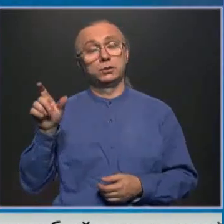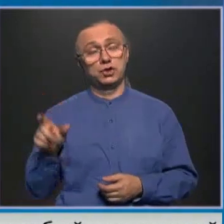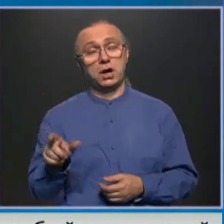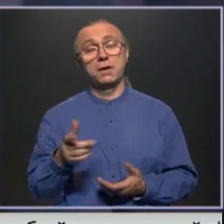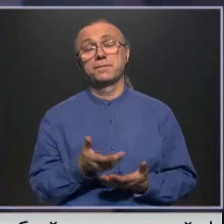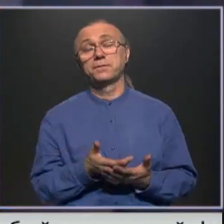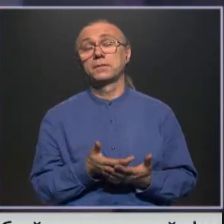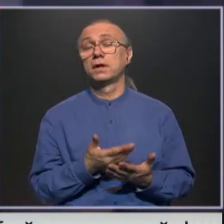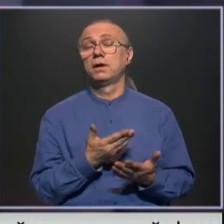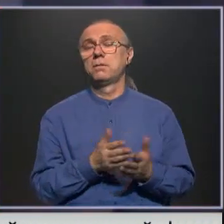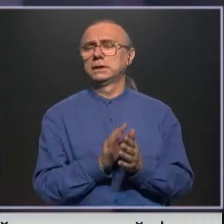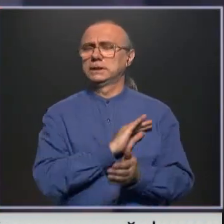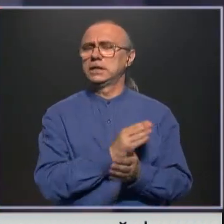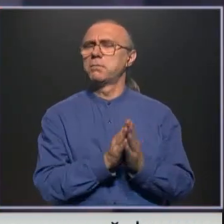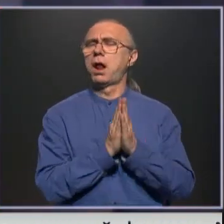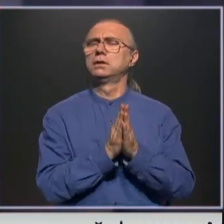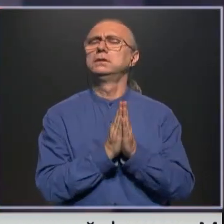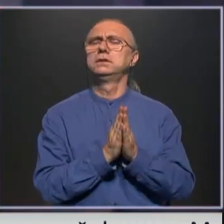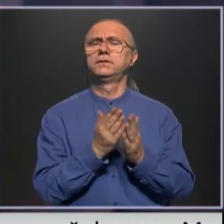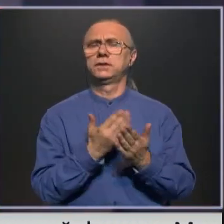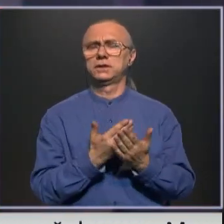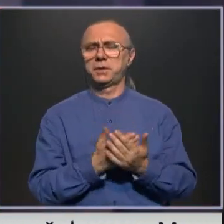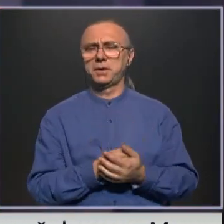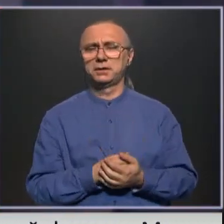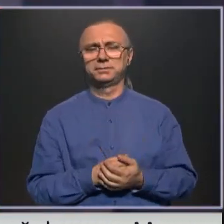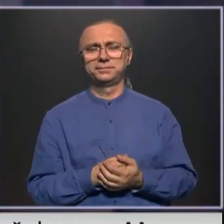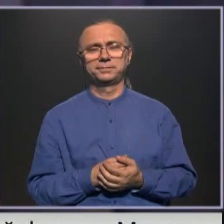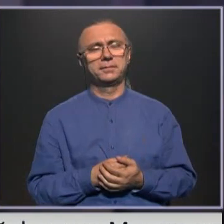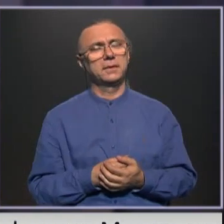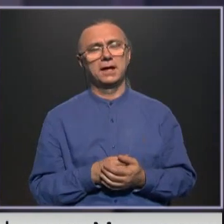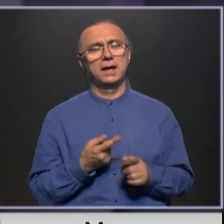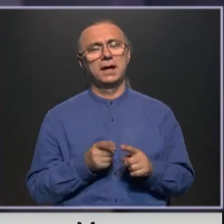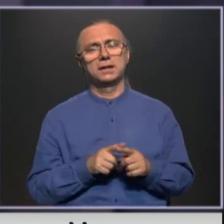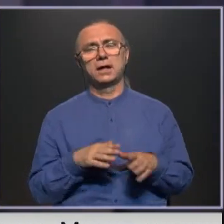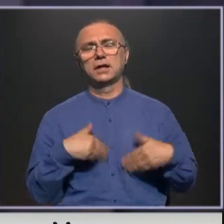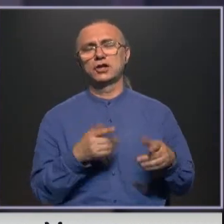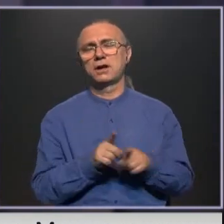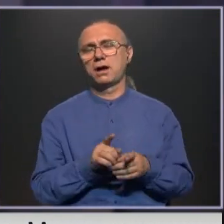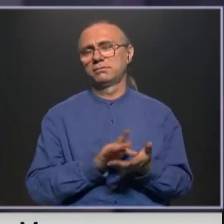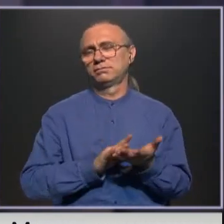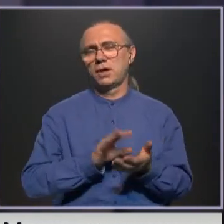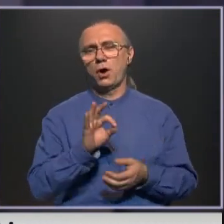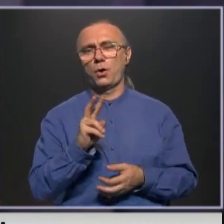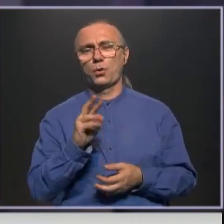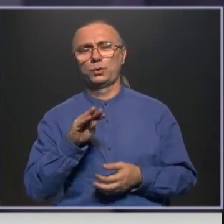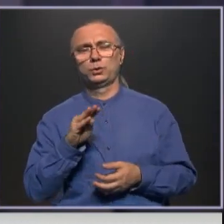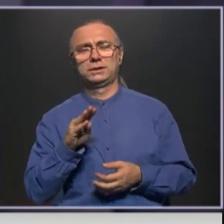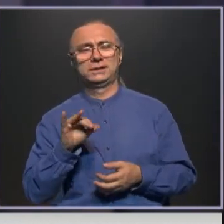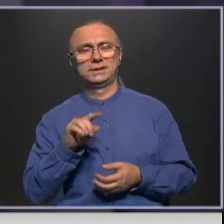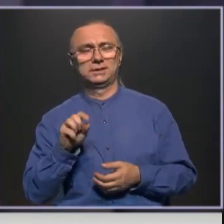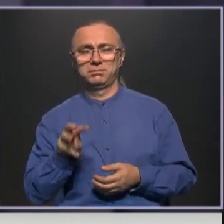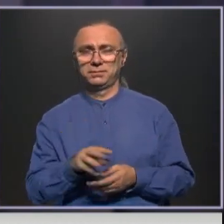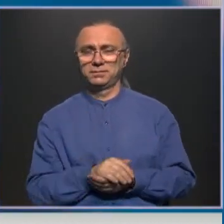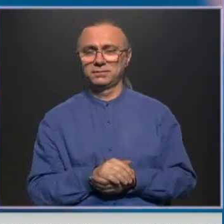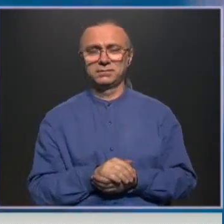оккультизм. Понятно. Священник, он ничего сам не совершает. Таинство священства – это Дух Святой, действует через